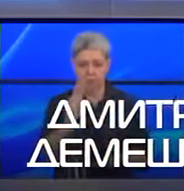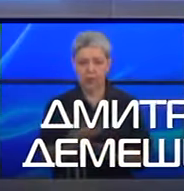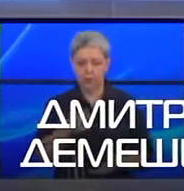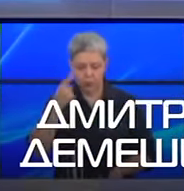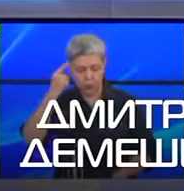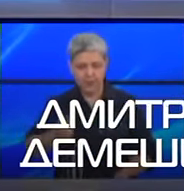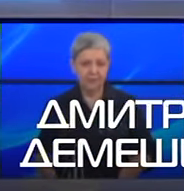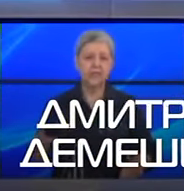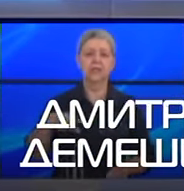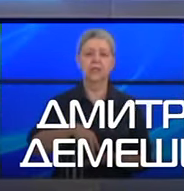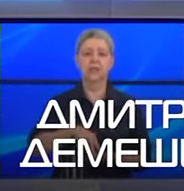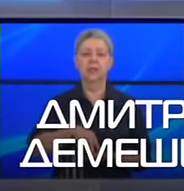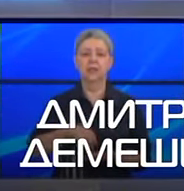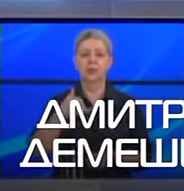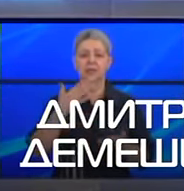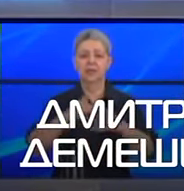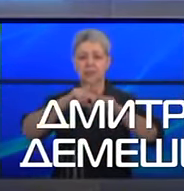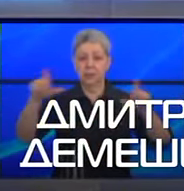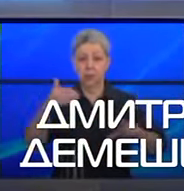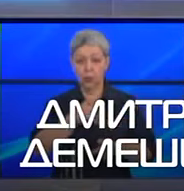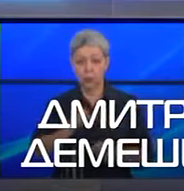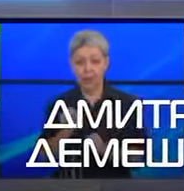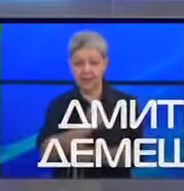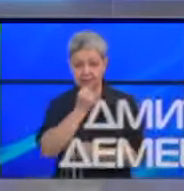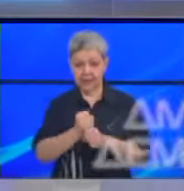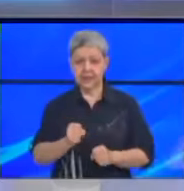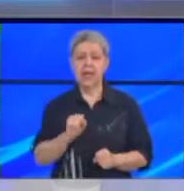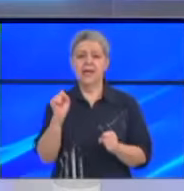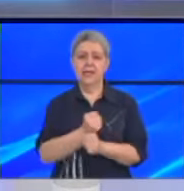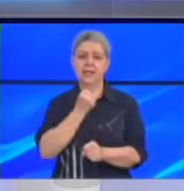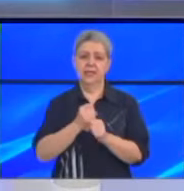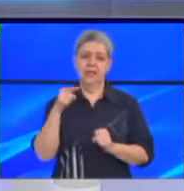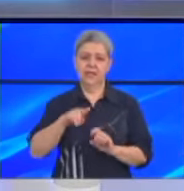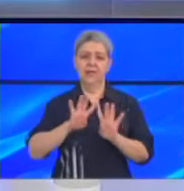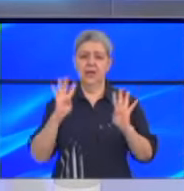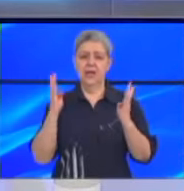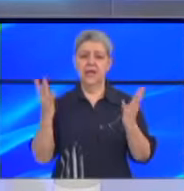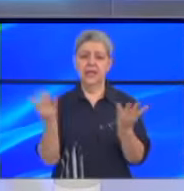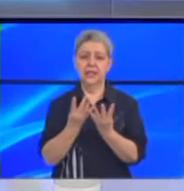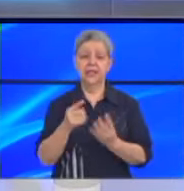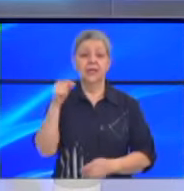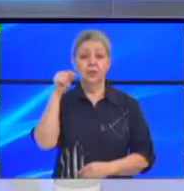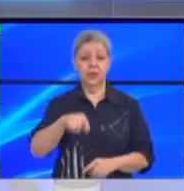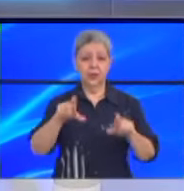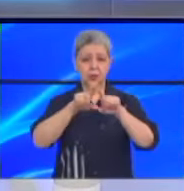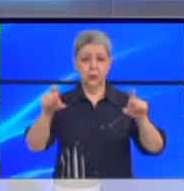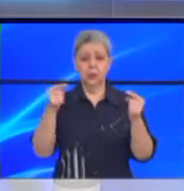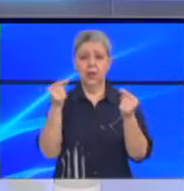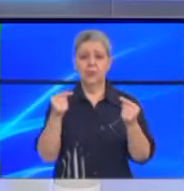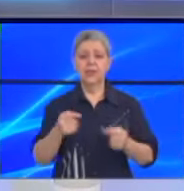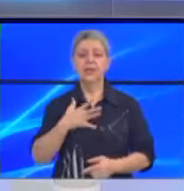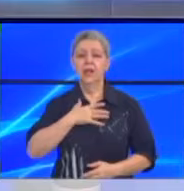у нас есть лозунг «Хочешь драться, дерись в ринге». Вот, этот лозунг как раз определяет